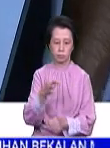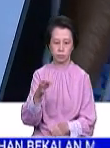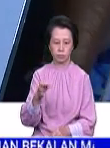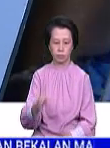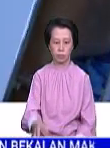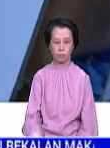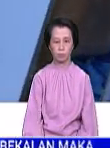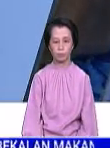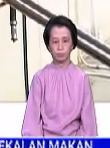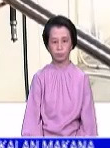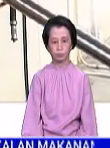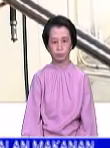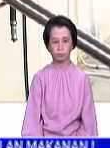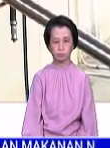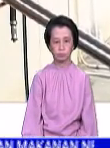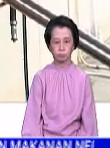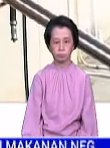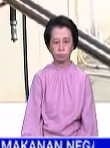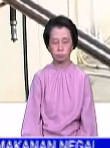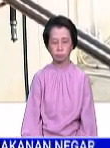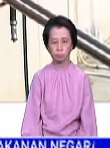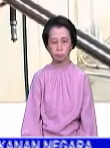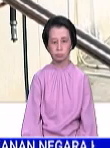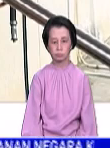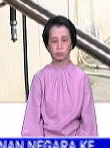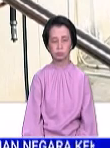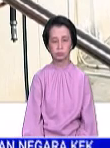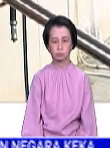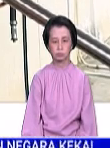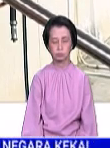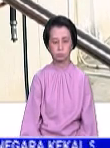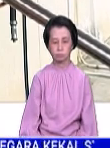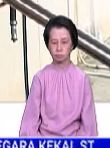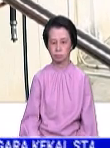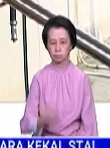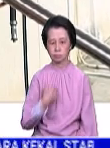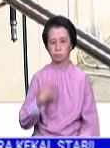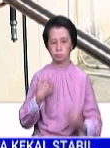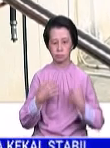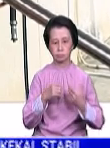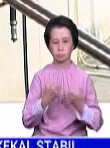COVID-19. Kebek memang ada masalah dengan anxiety disorder,